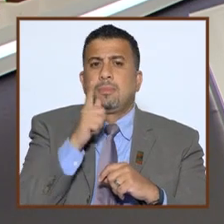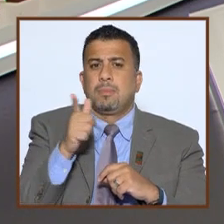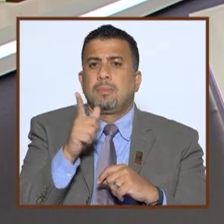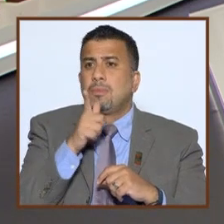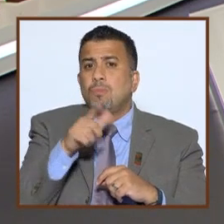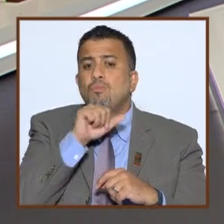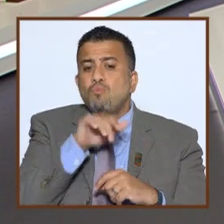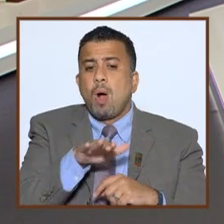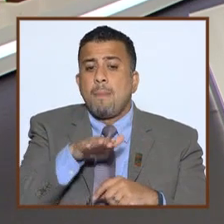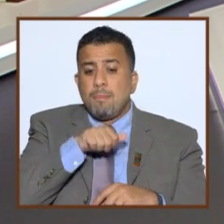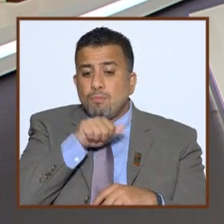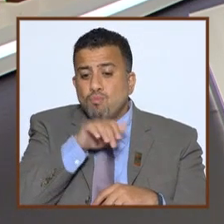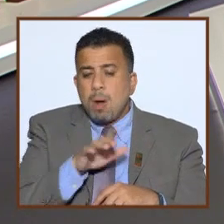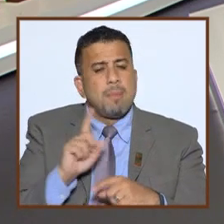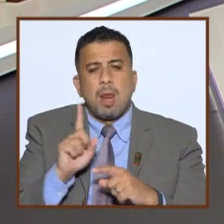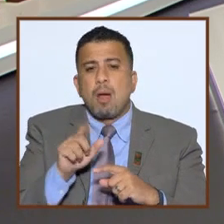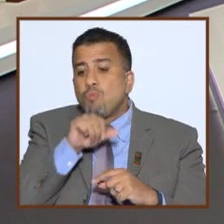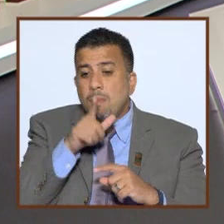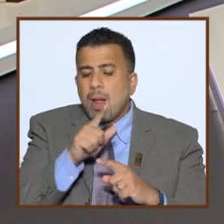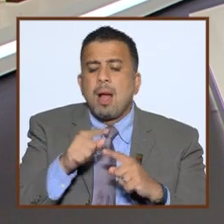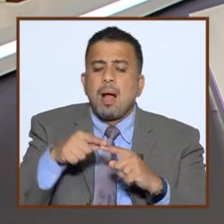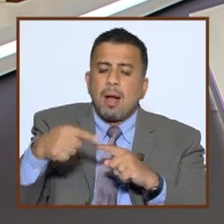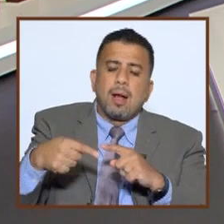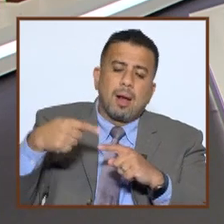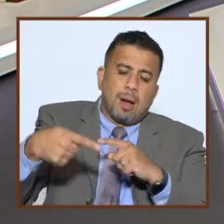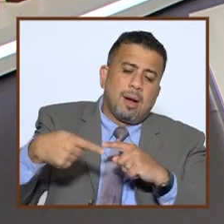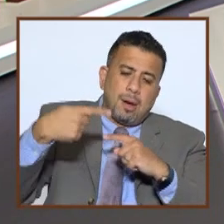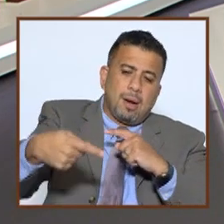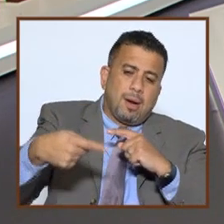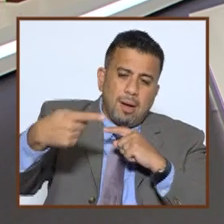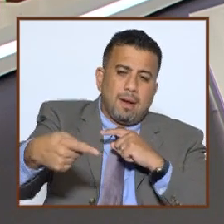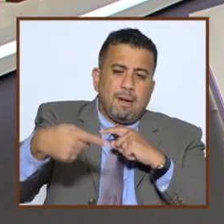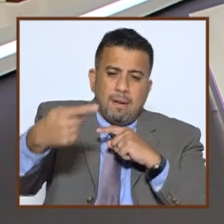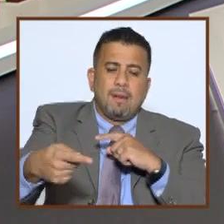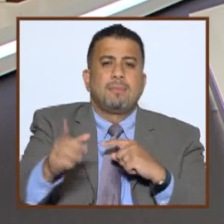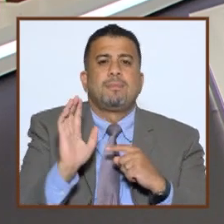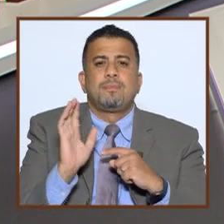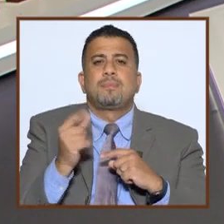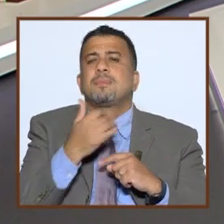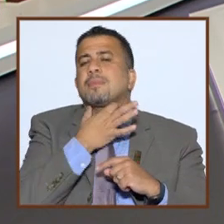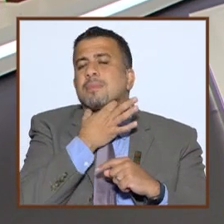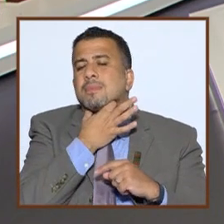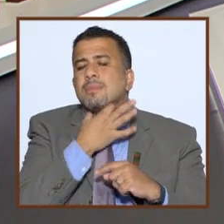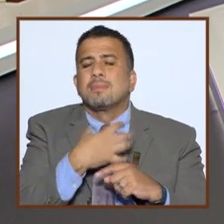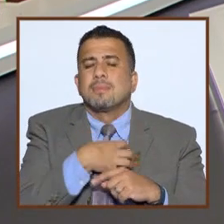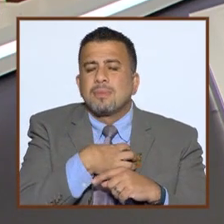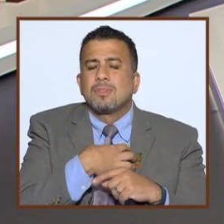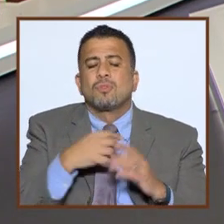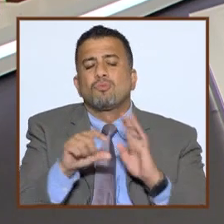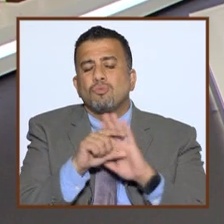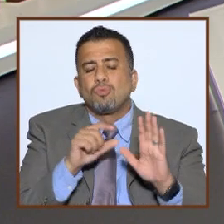عليه الصلاه والسلام ولكنه يقول ان فلان ابن فلان عن فلان عن فلان انه كان في ليله يضيق قضايا